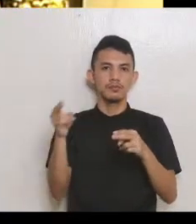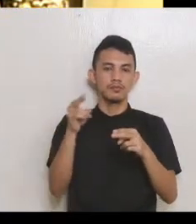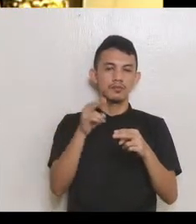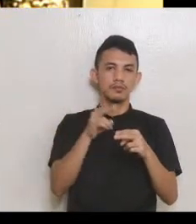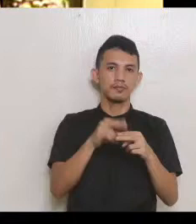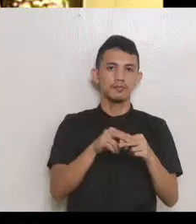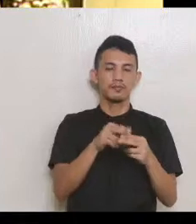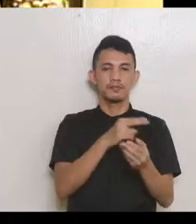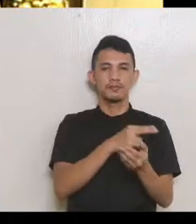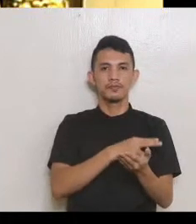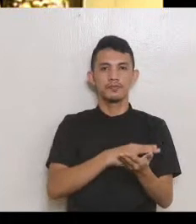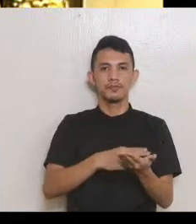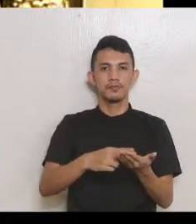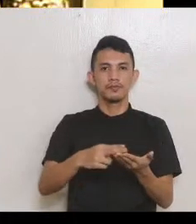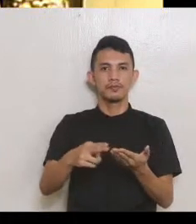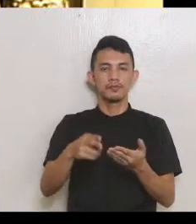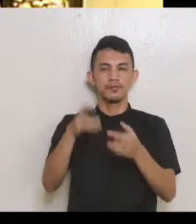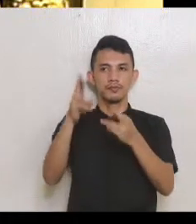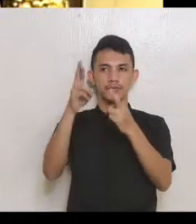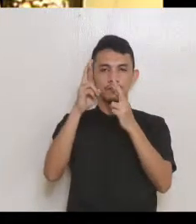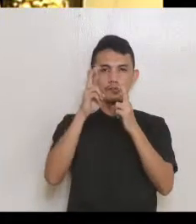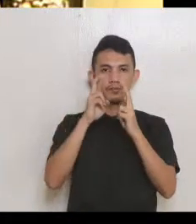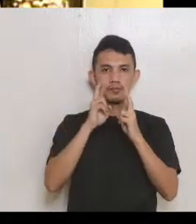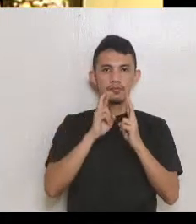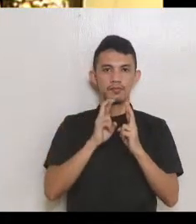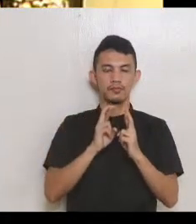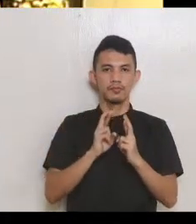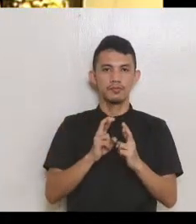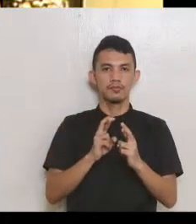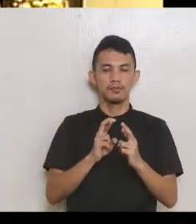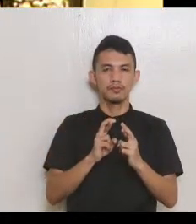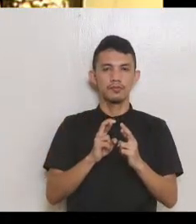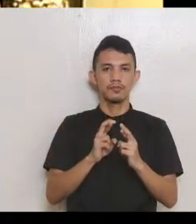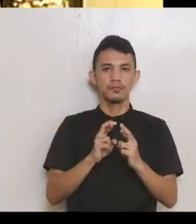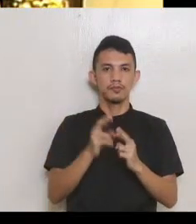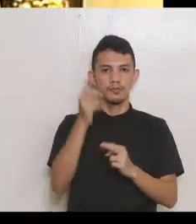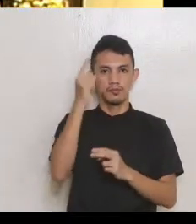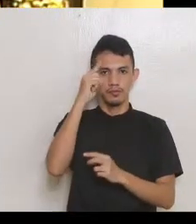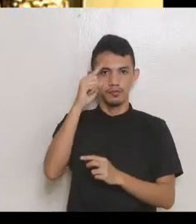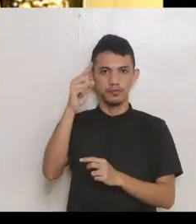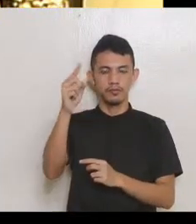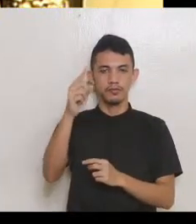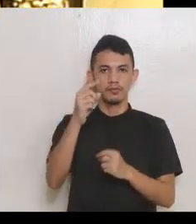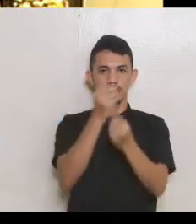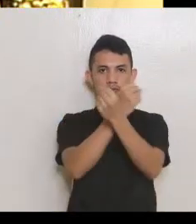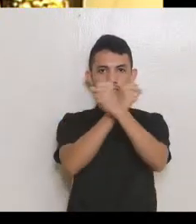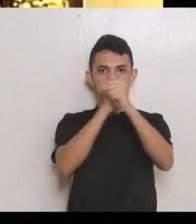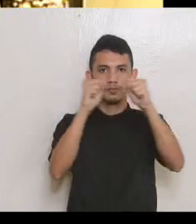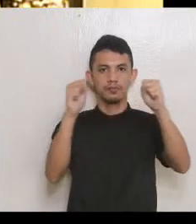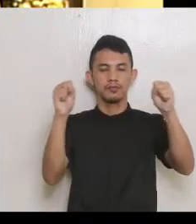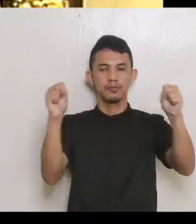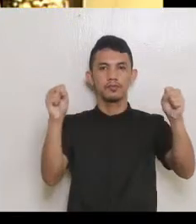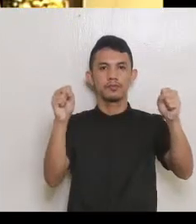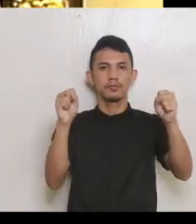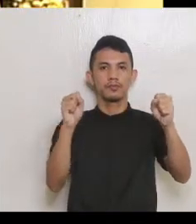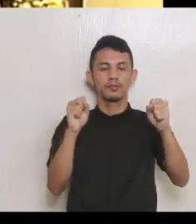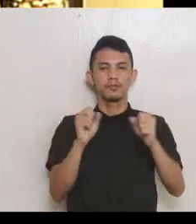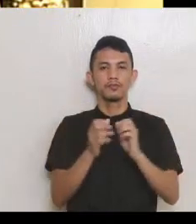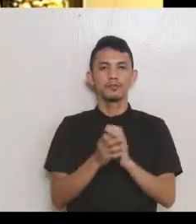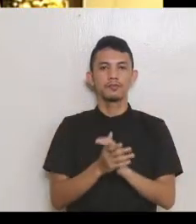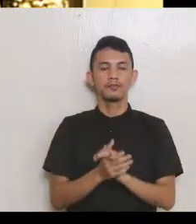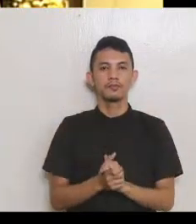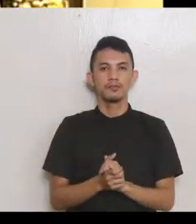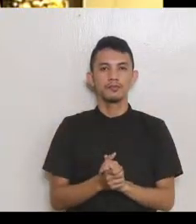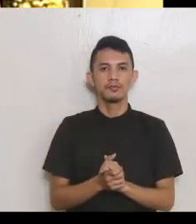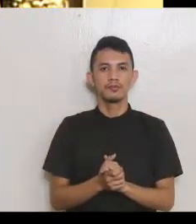ang santos nga kalawat alang sa among kaluwasang tunhay. Kini